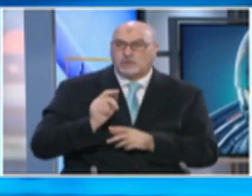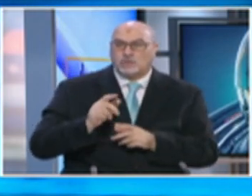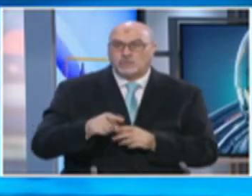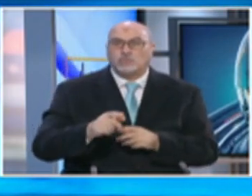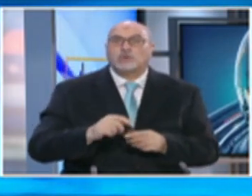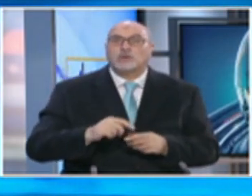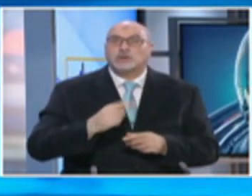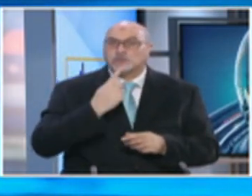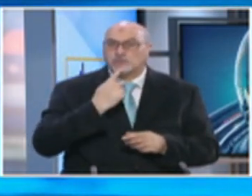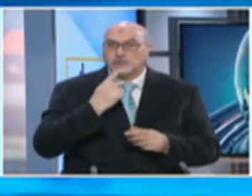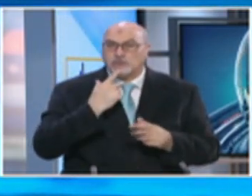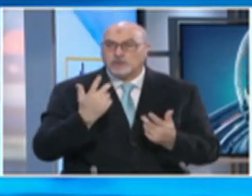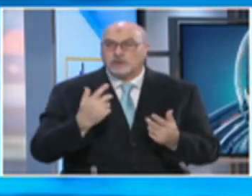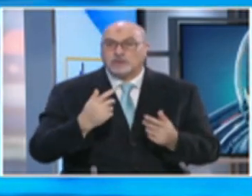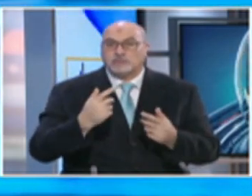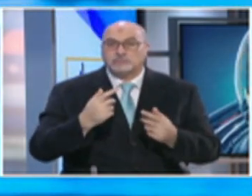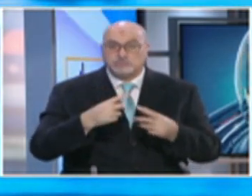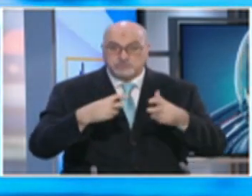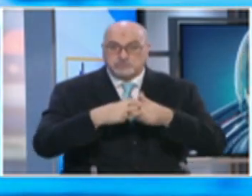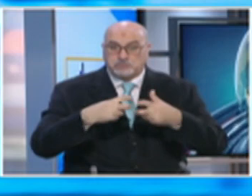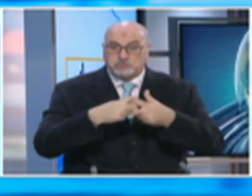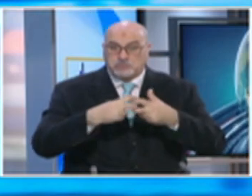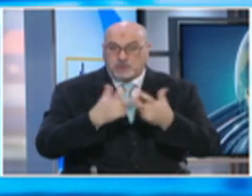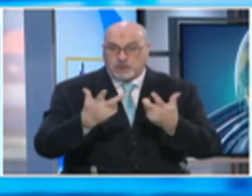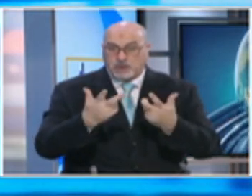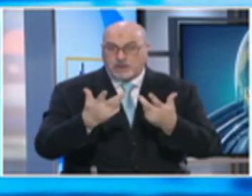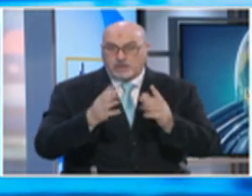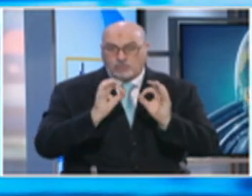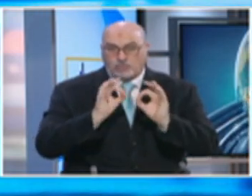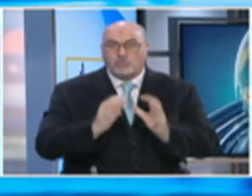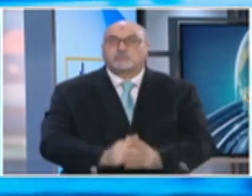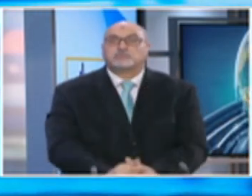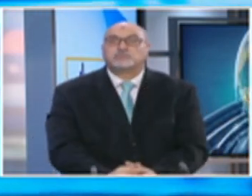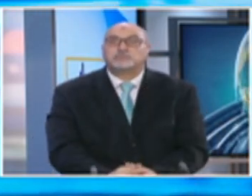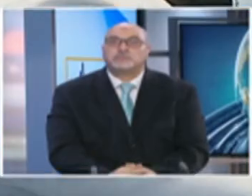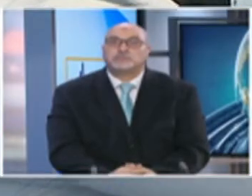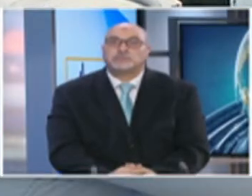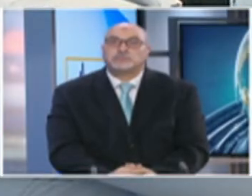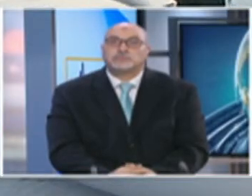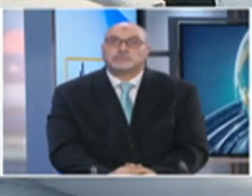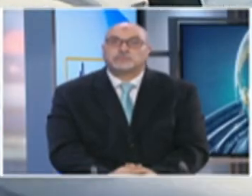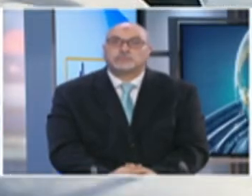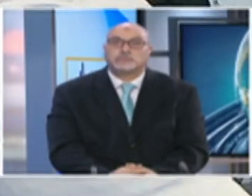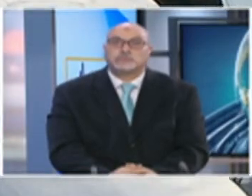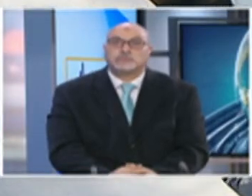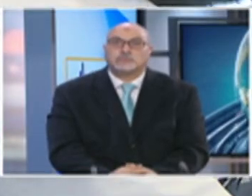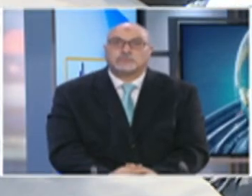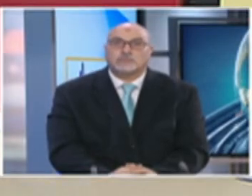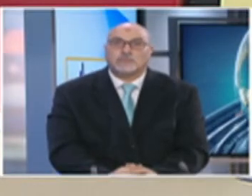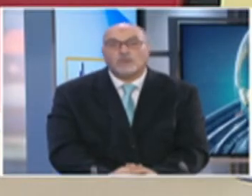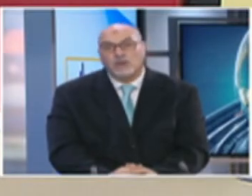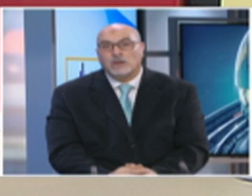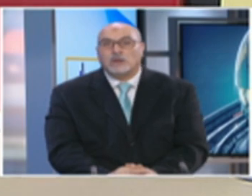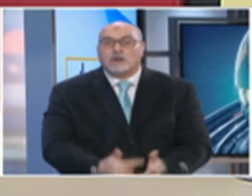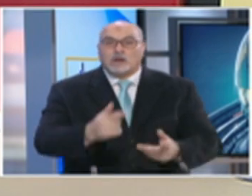الأمر الذي سينعكس على أسعار هذه المنتجات. روبورتاج محمد العياشي. زكريا عامل في